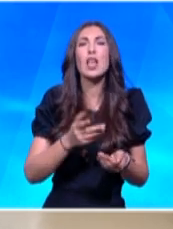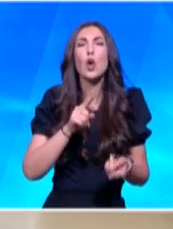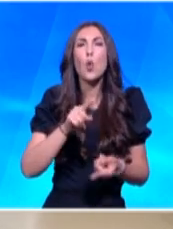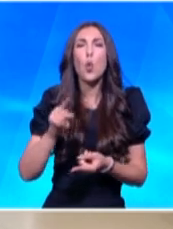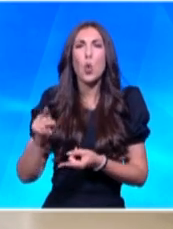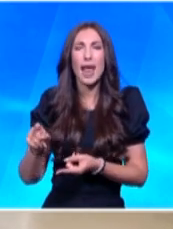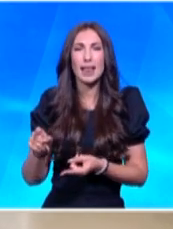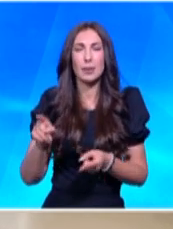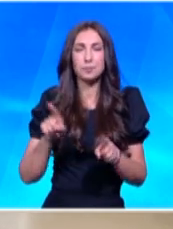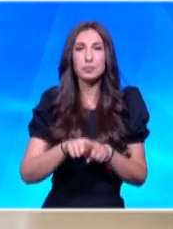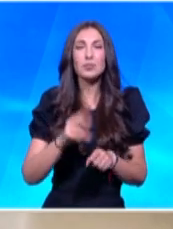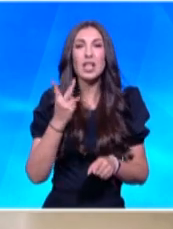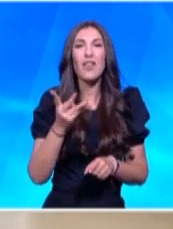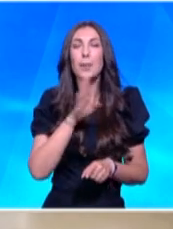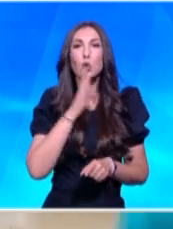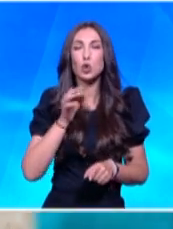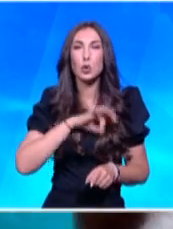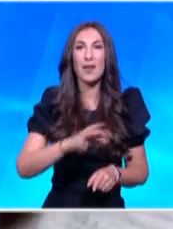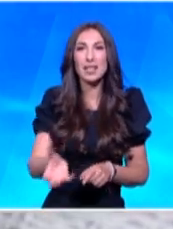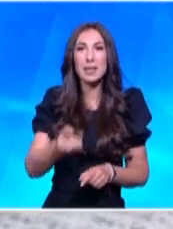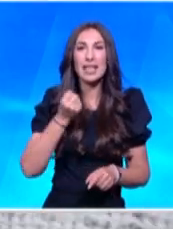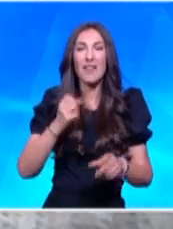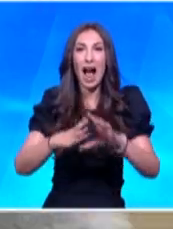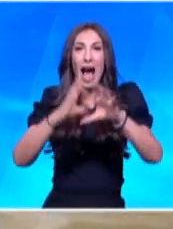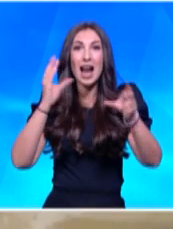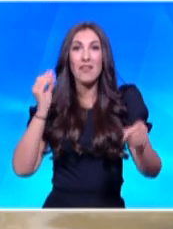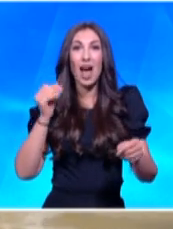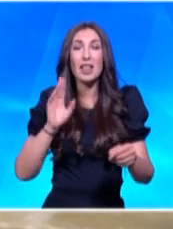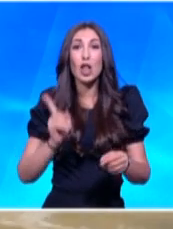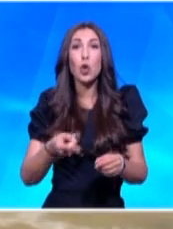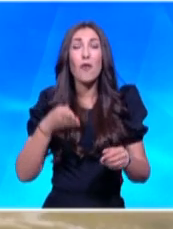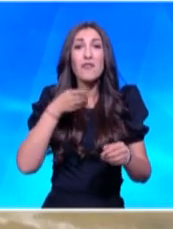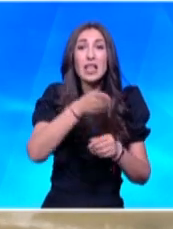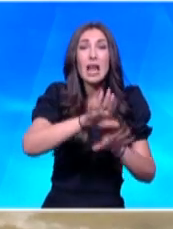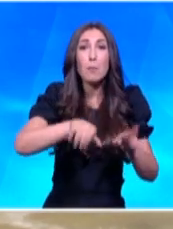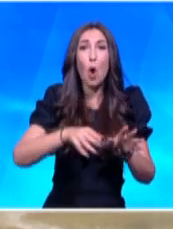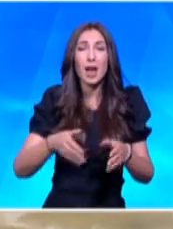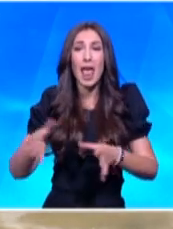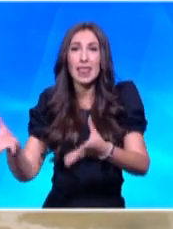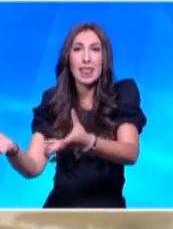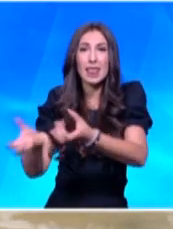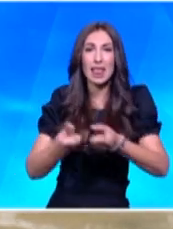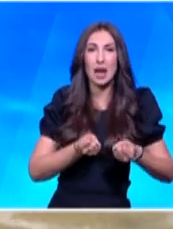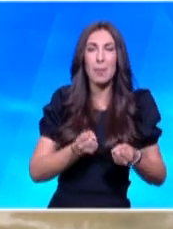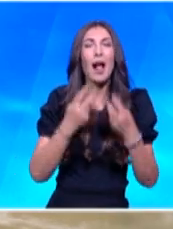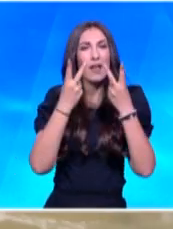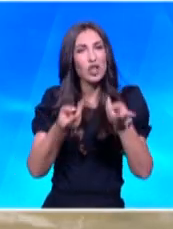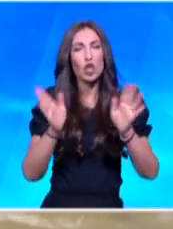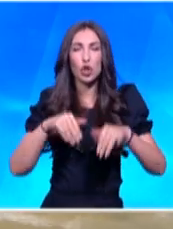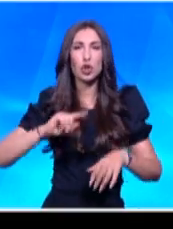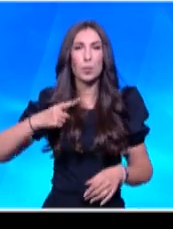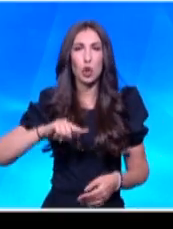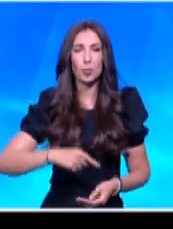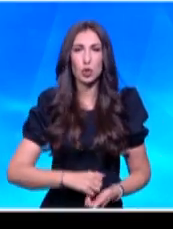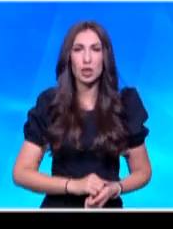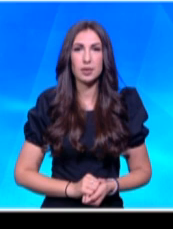тази сутрин, двама души са били спасени от каравана, която е била завлечена навътре в морето. Разказваме още във видеото.